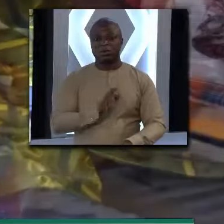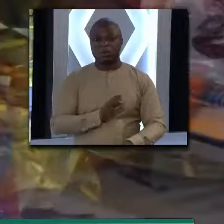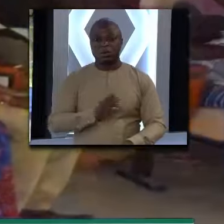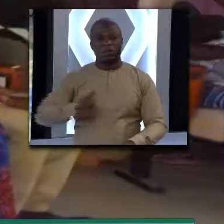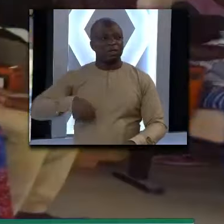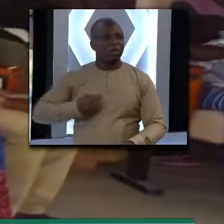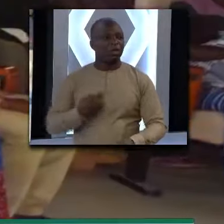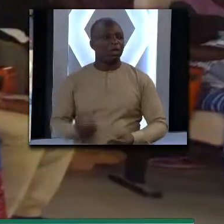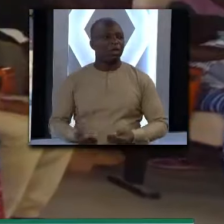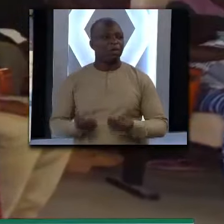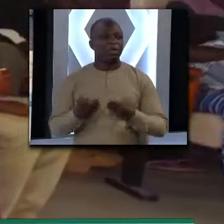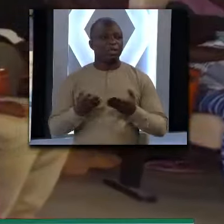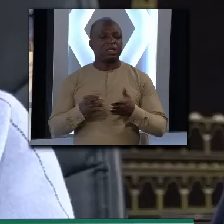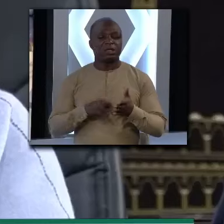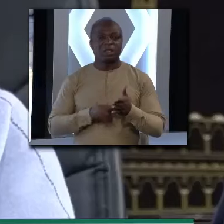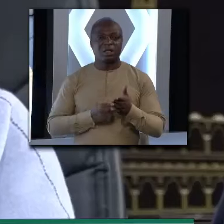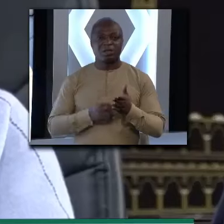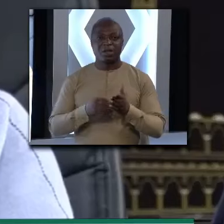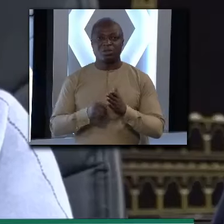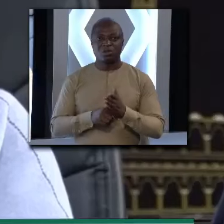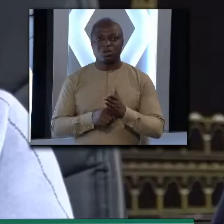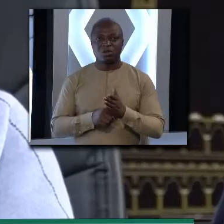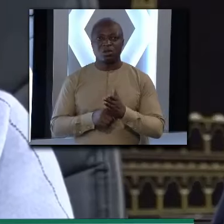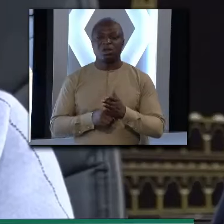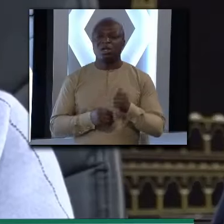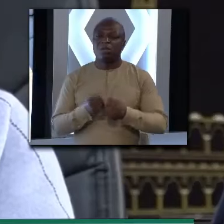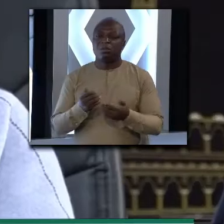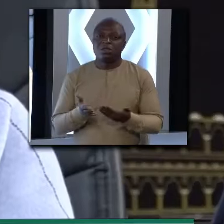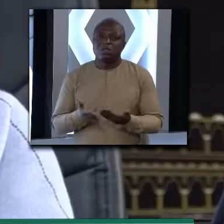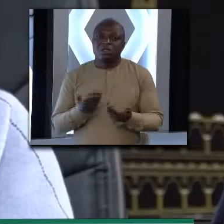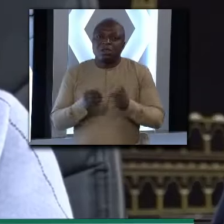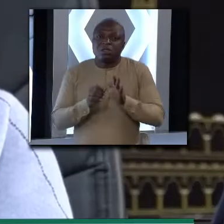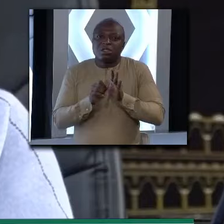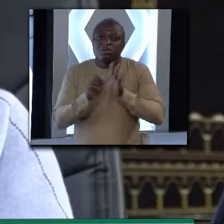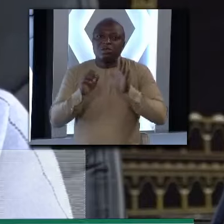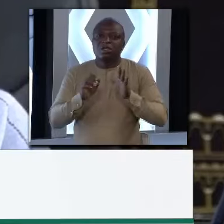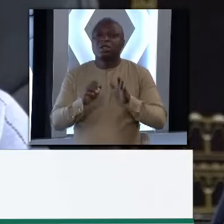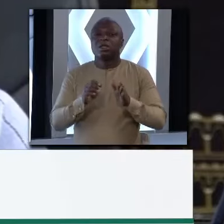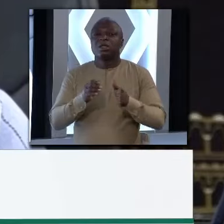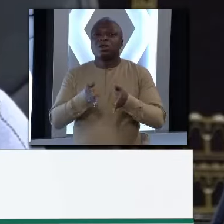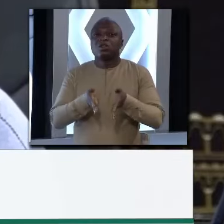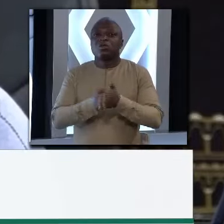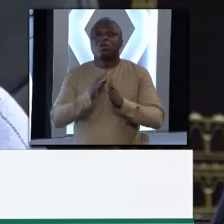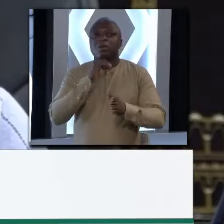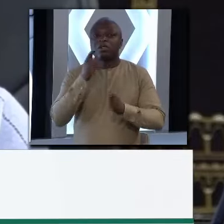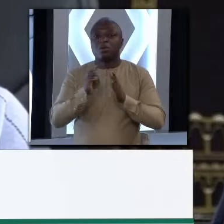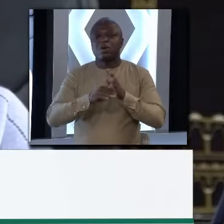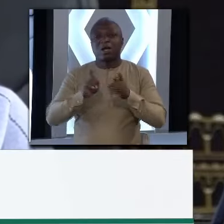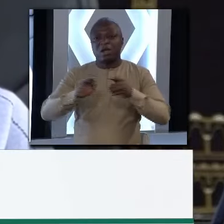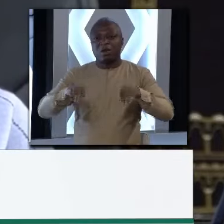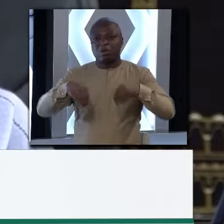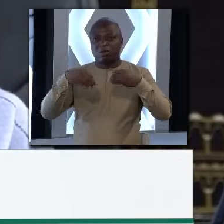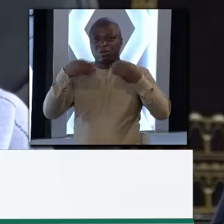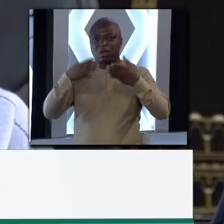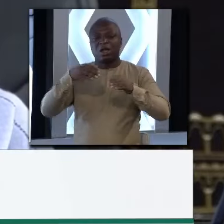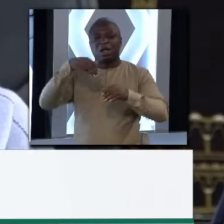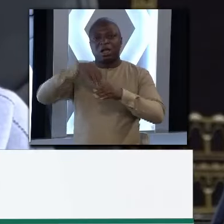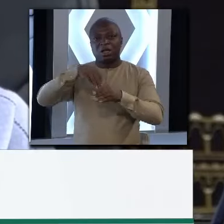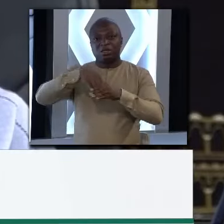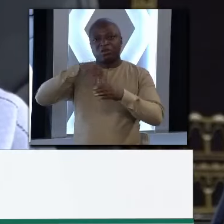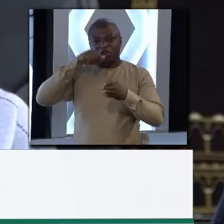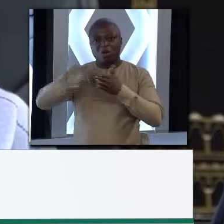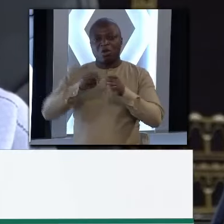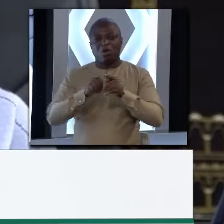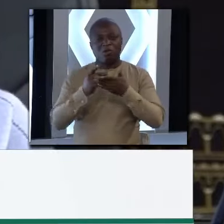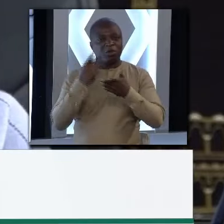leur a apporté la réparation la plus symbolique, qui ne consiste pas seulement en leur donner les enveloppes telles que